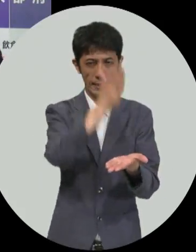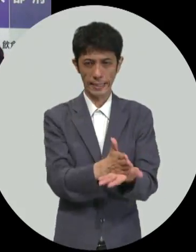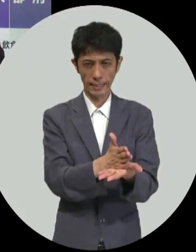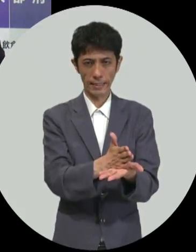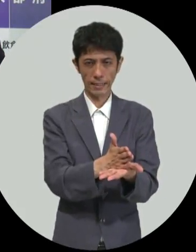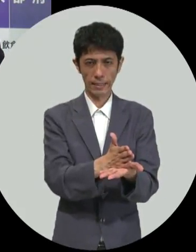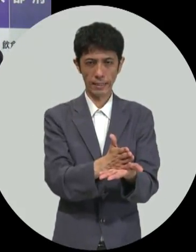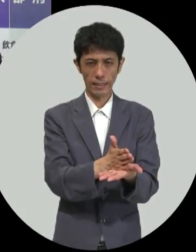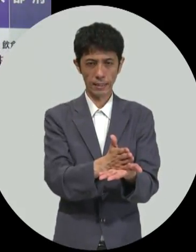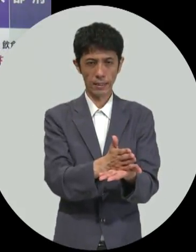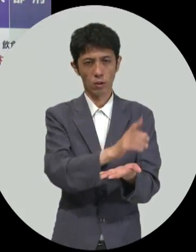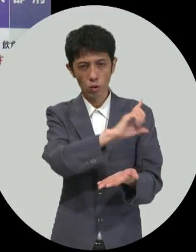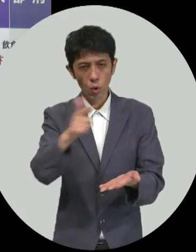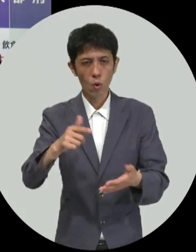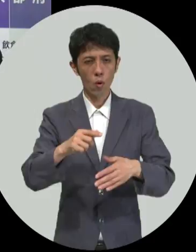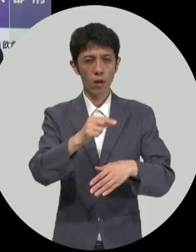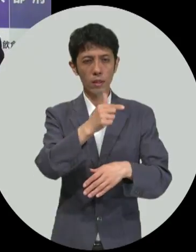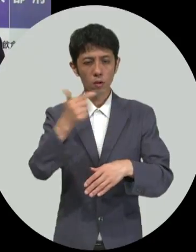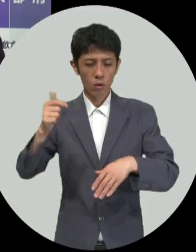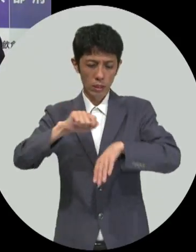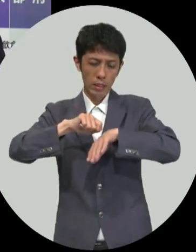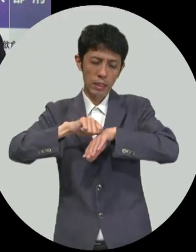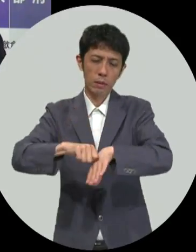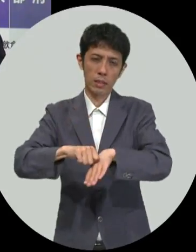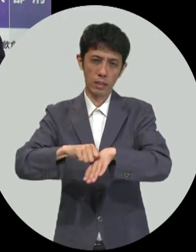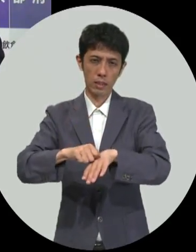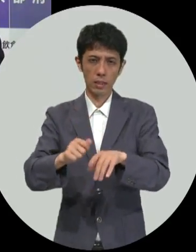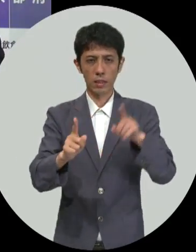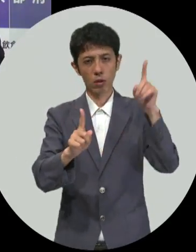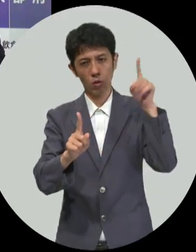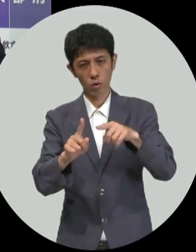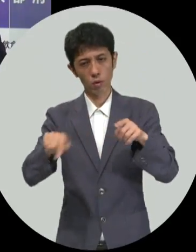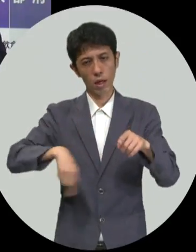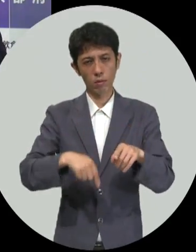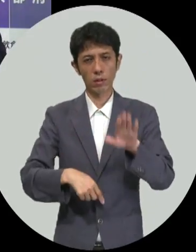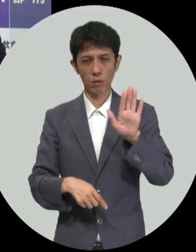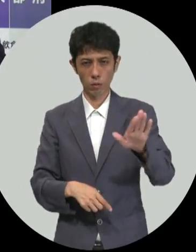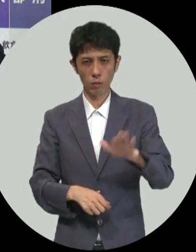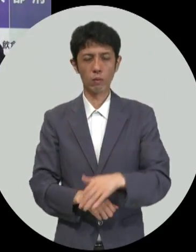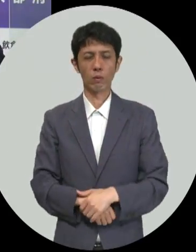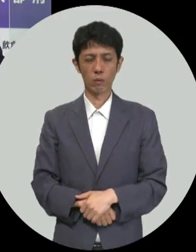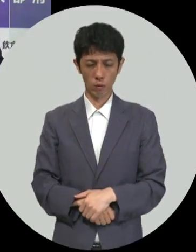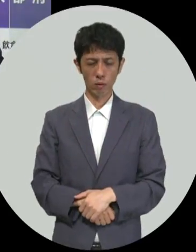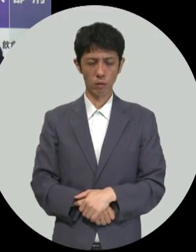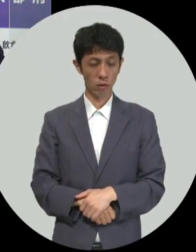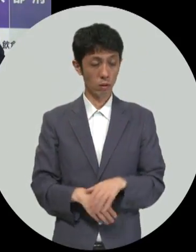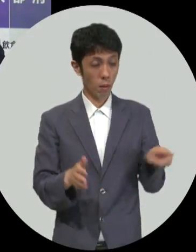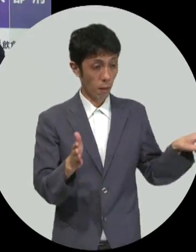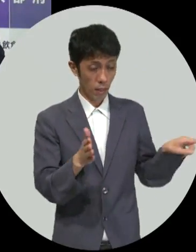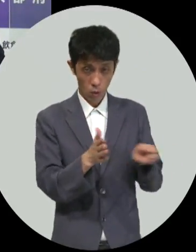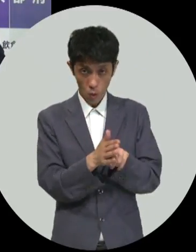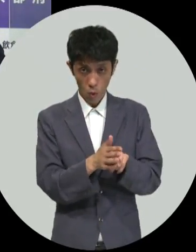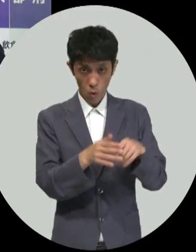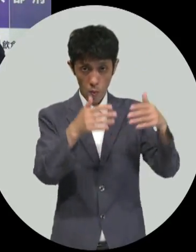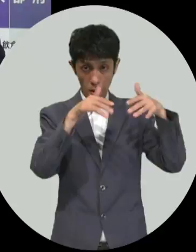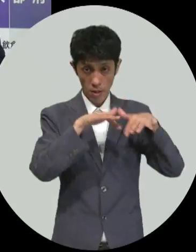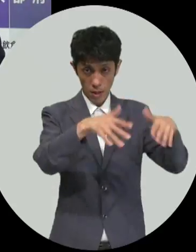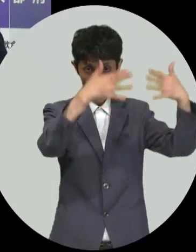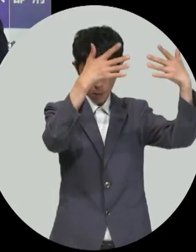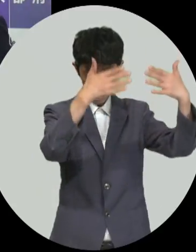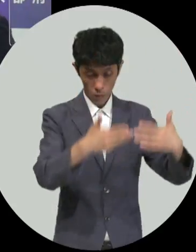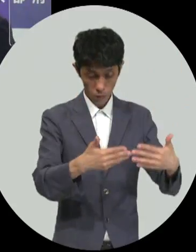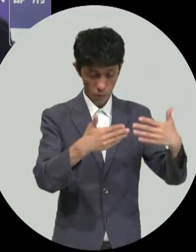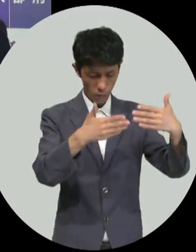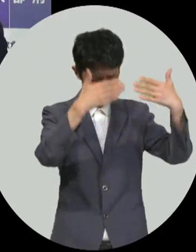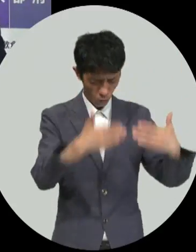もかなり厳しい措置になっております。で従来のまん延防止等重点措置というのは緊急事